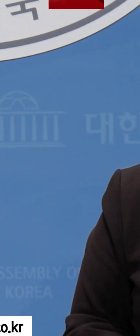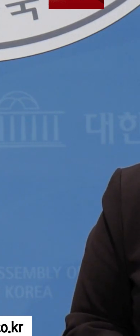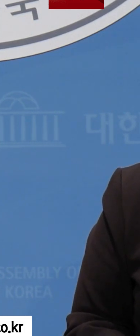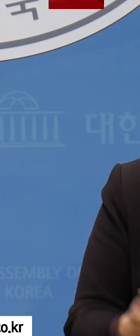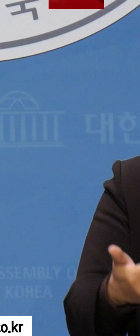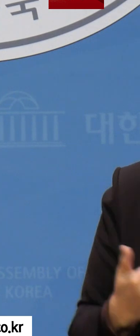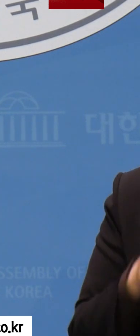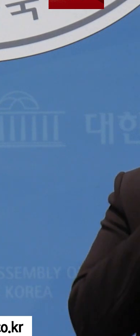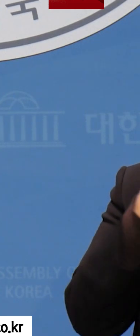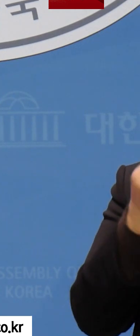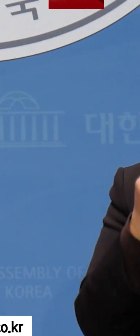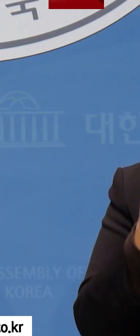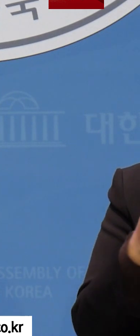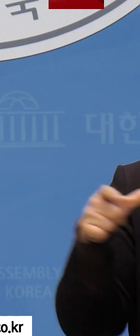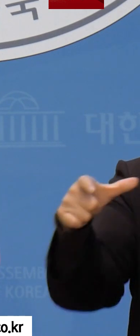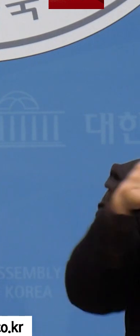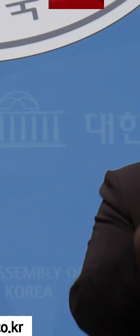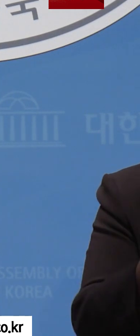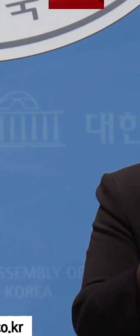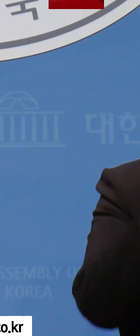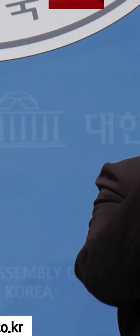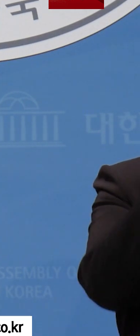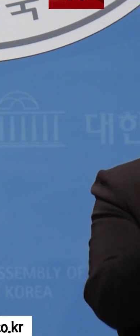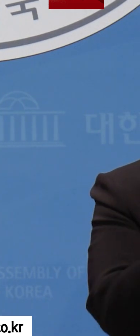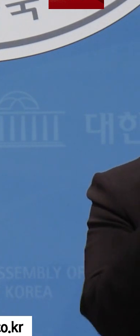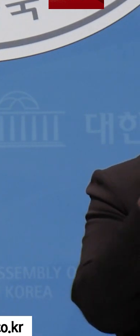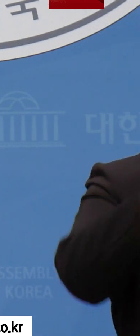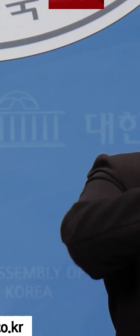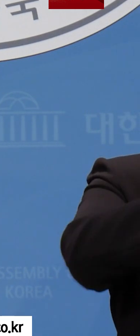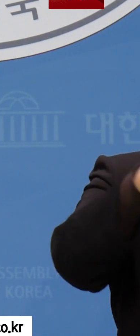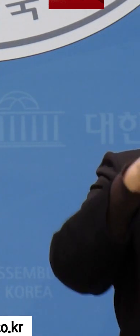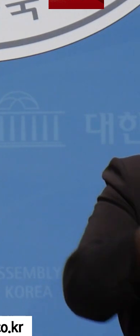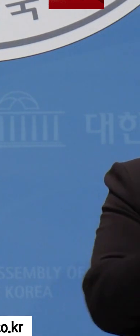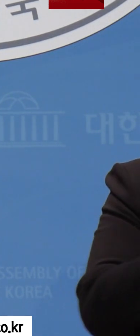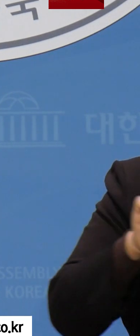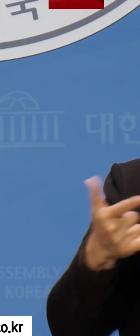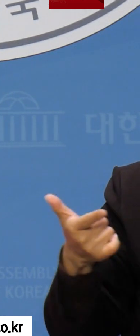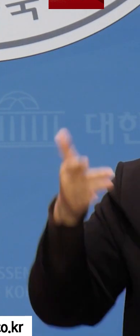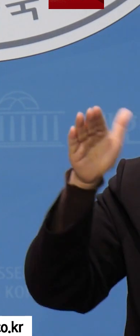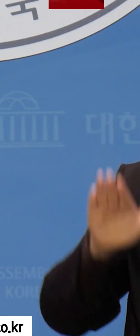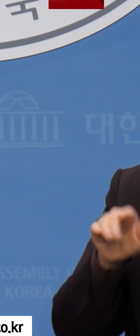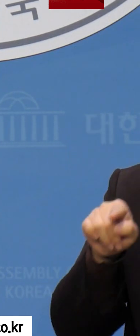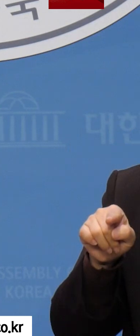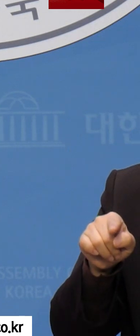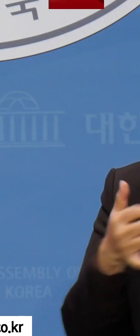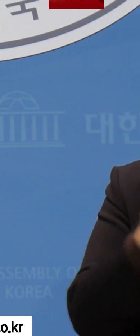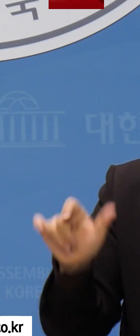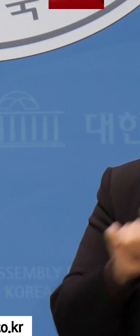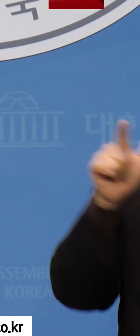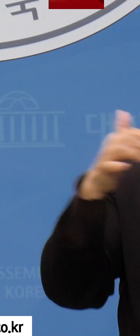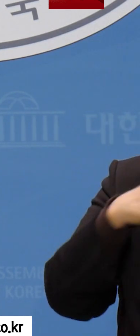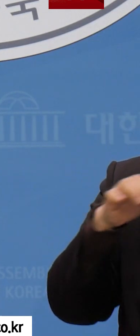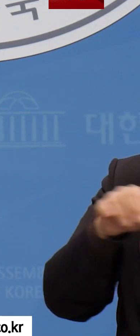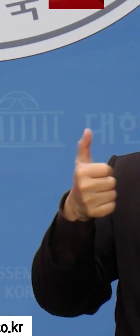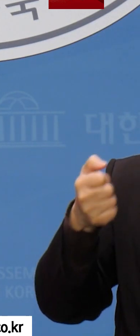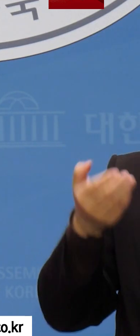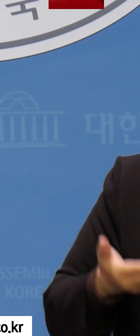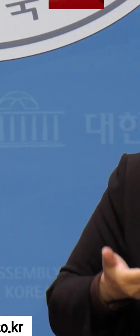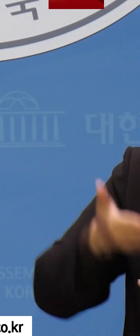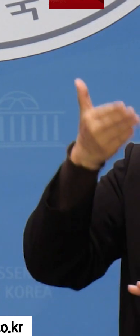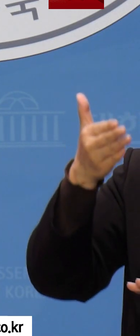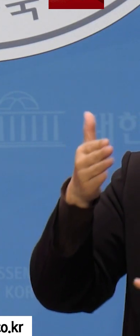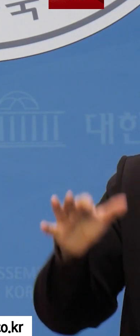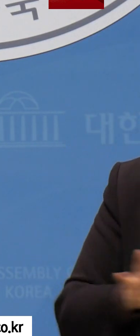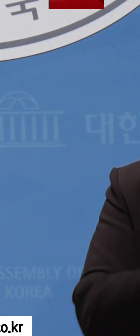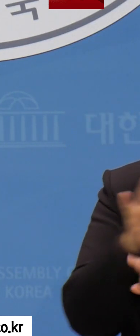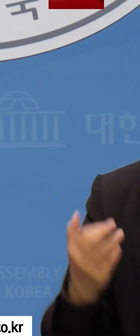앞서 말씀드린 해당 지역들의 경우 수도권 지역의 도시가 아님에도 불구하고 인구 50만 이상의 경제